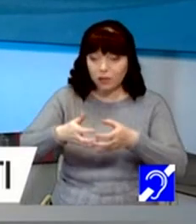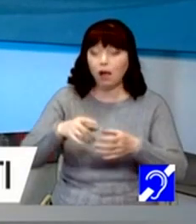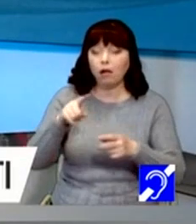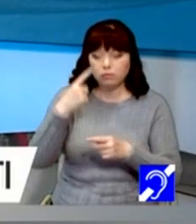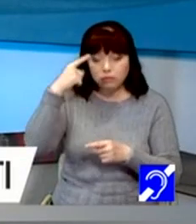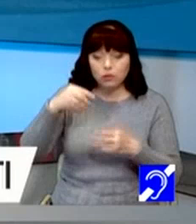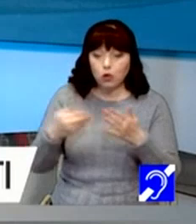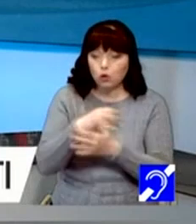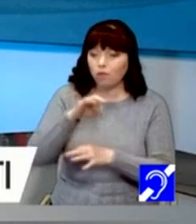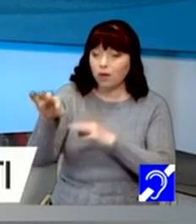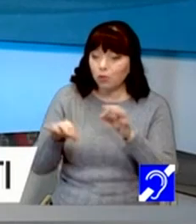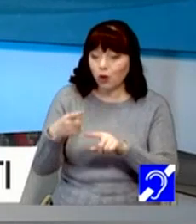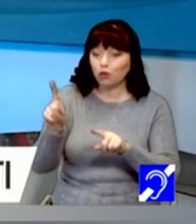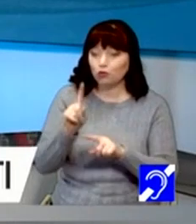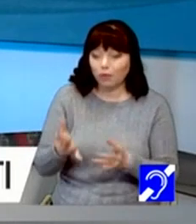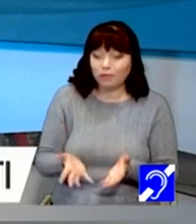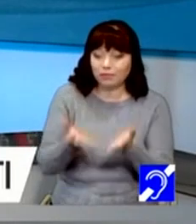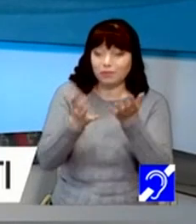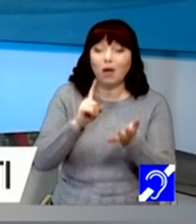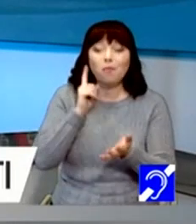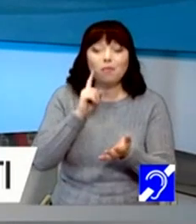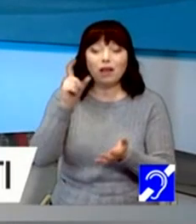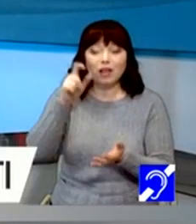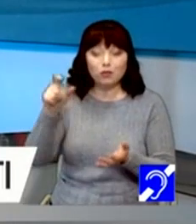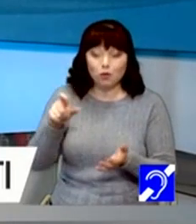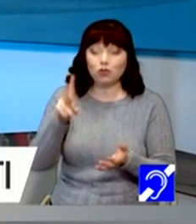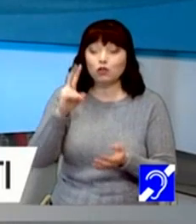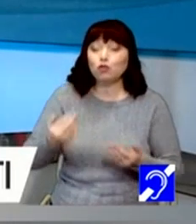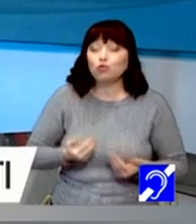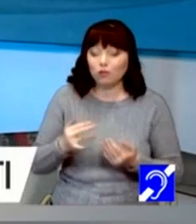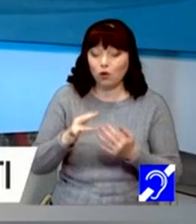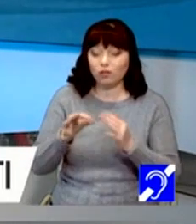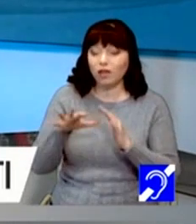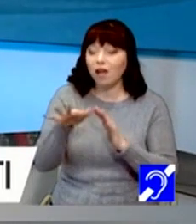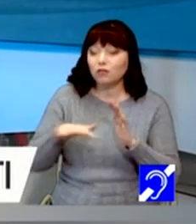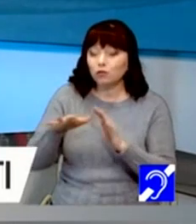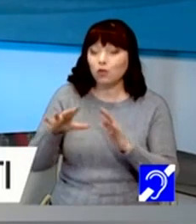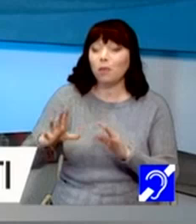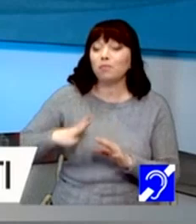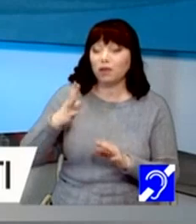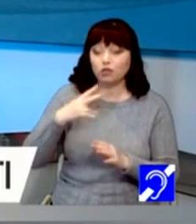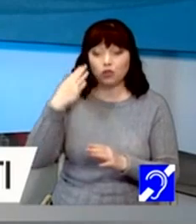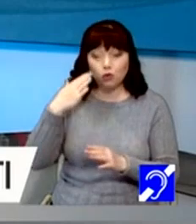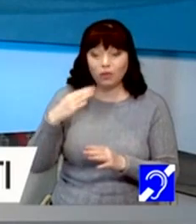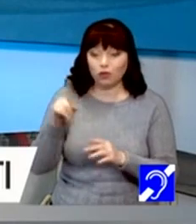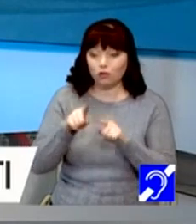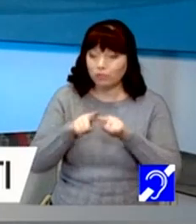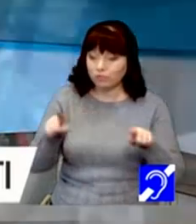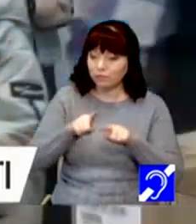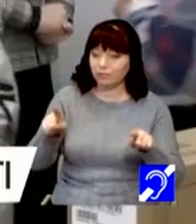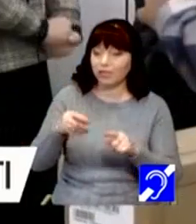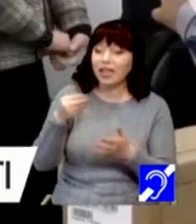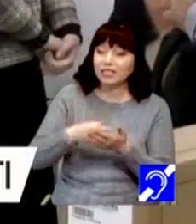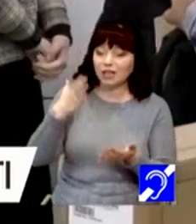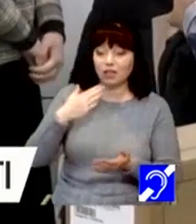multe proiecte menite să încurajeze tinerii din comunitățile istorice românești se promoveze valorile culturale la cererea